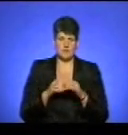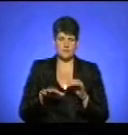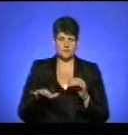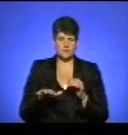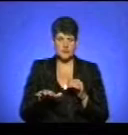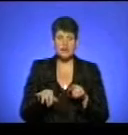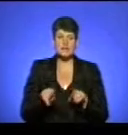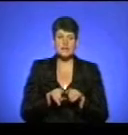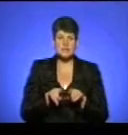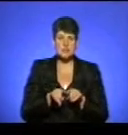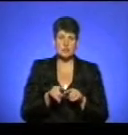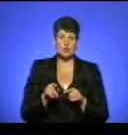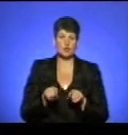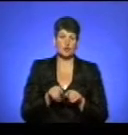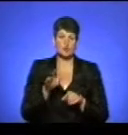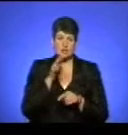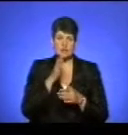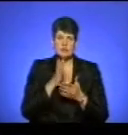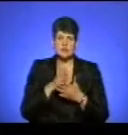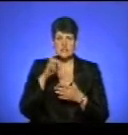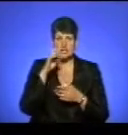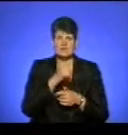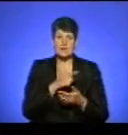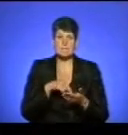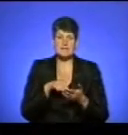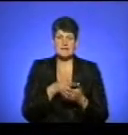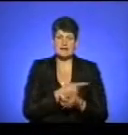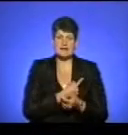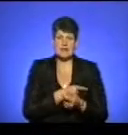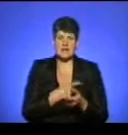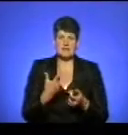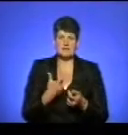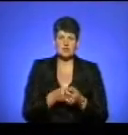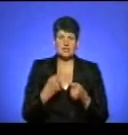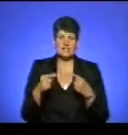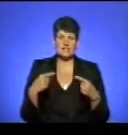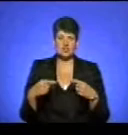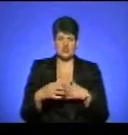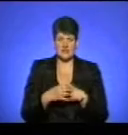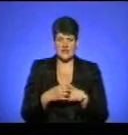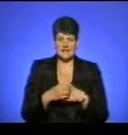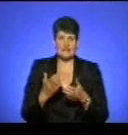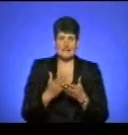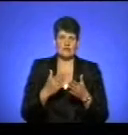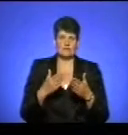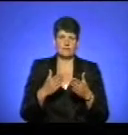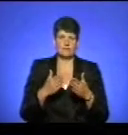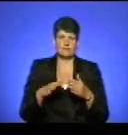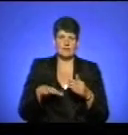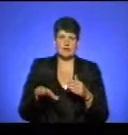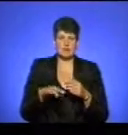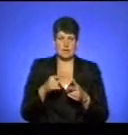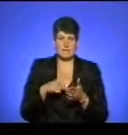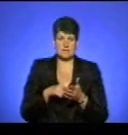і одночасно йде міська державна лікарня, вакцинує і всіх інших тварин, які в межах території міста